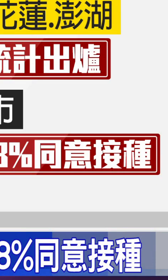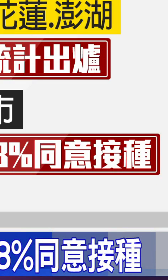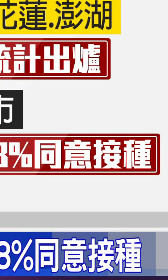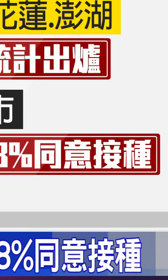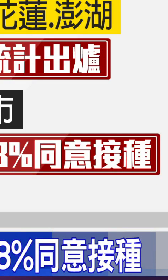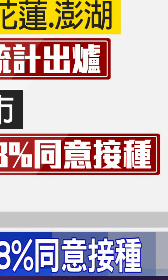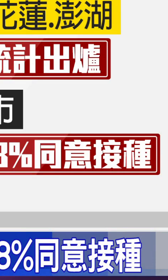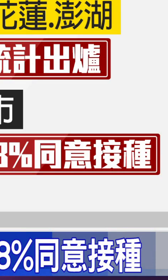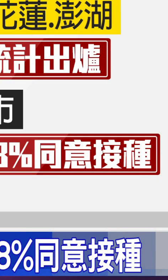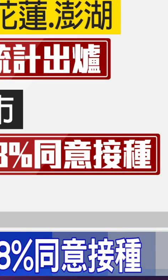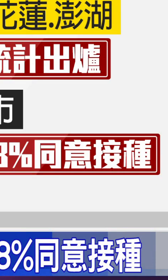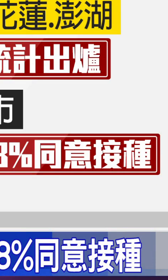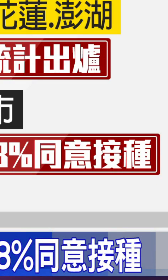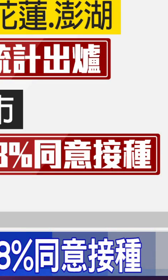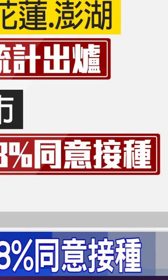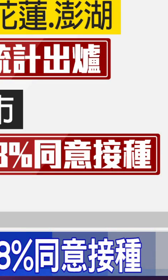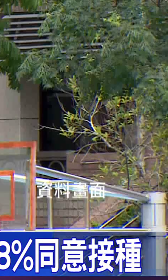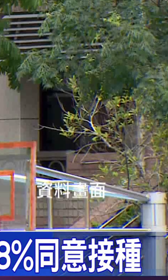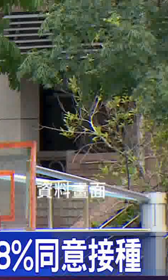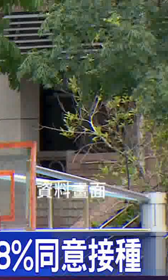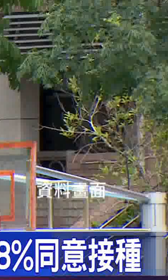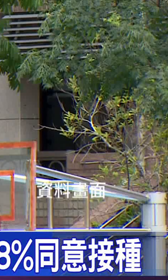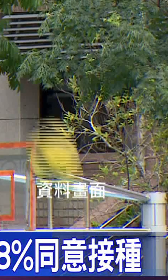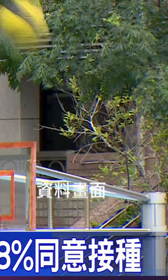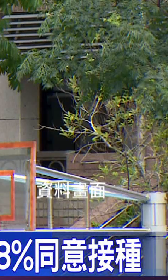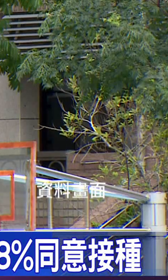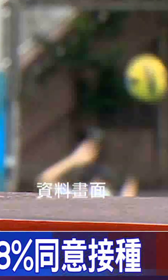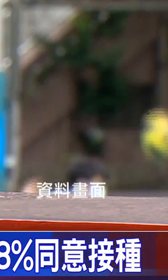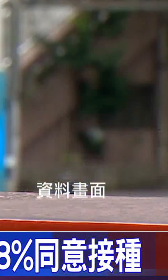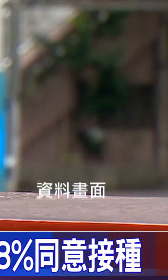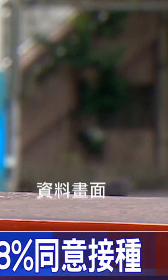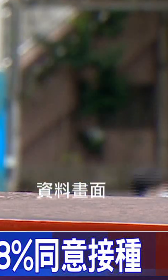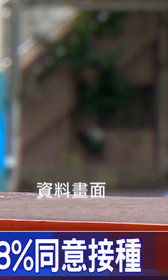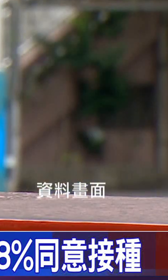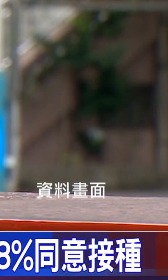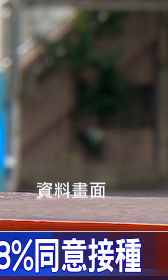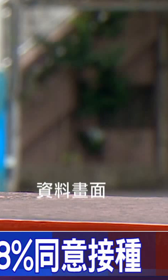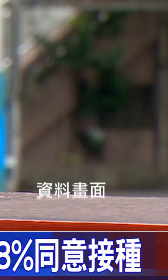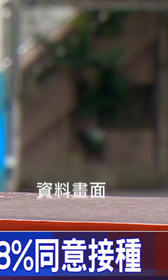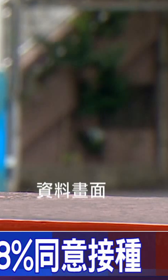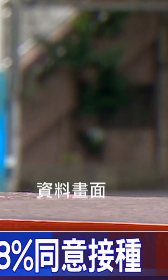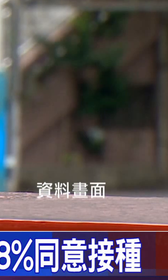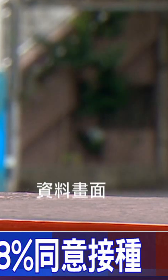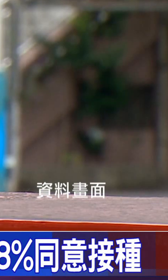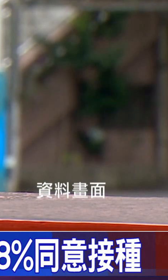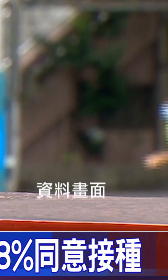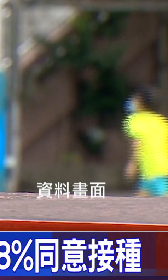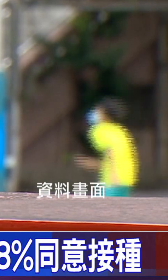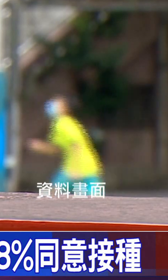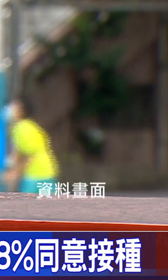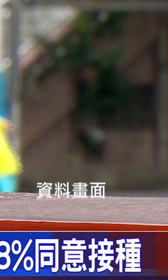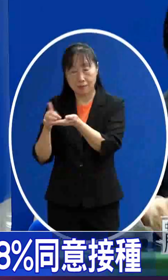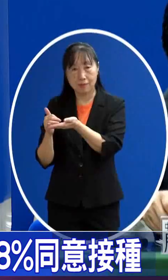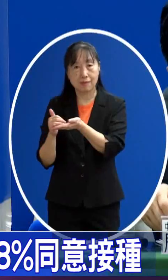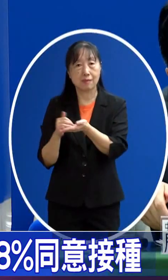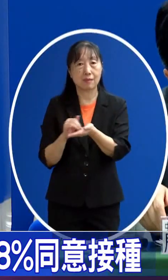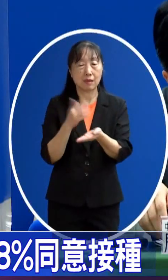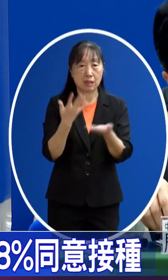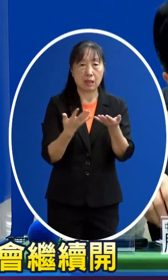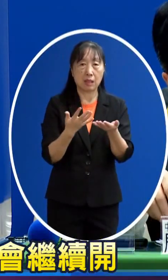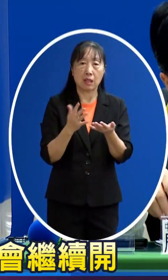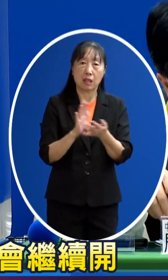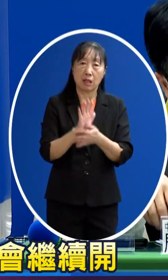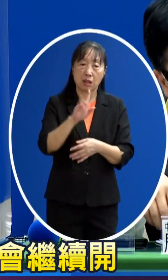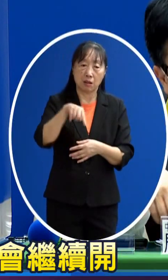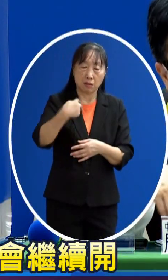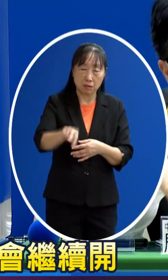的学生同意接种 BNT 疫苗。至于第9轮的 BNT 疫苗意愿登记，也将在17号中午结算。 当然不久之